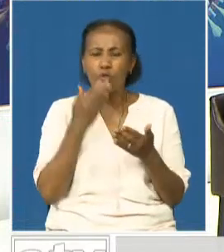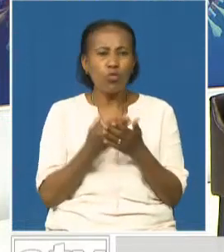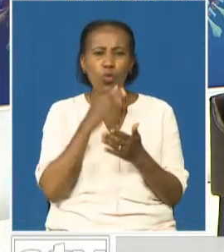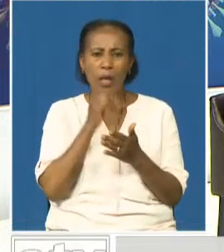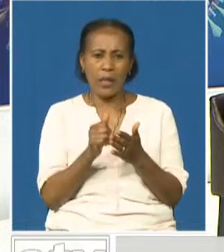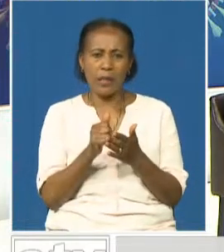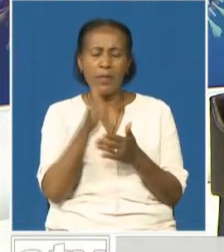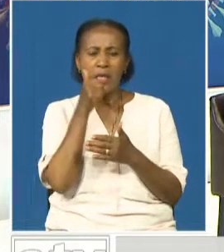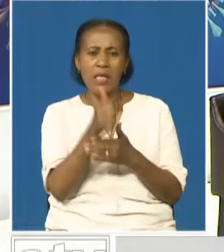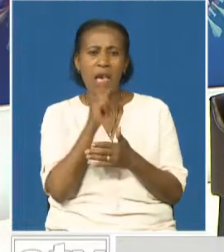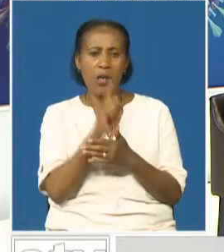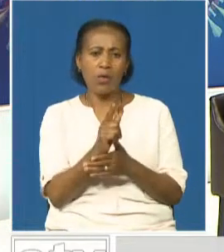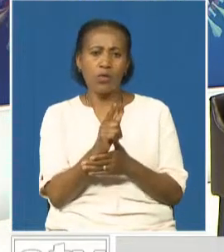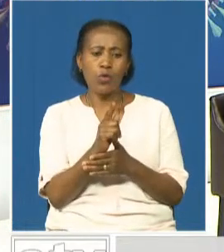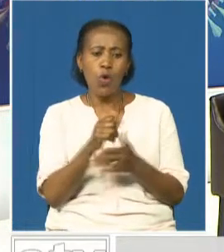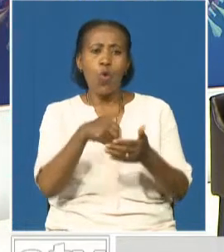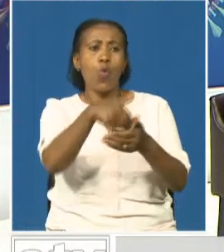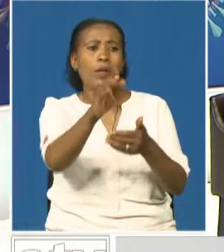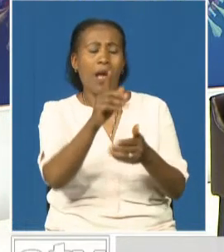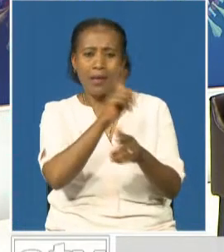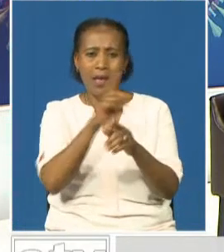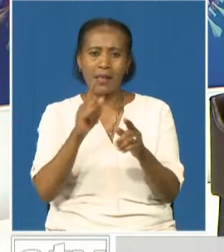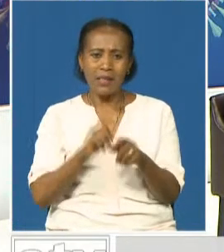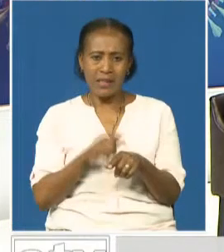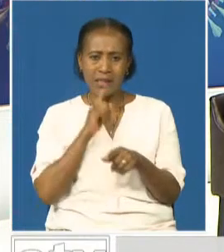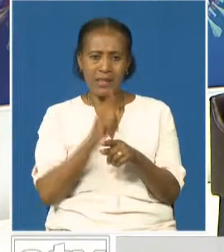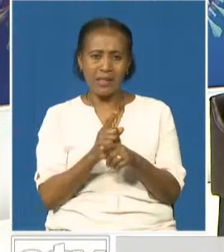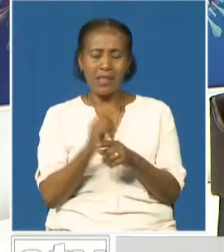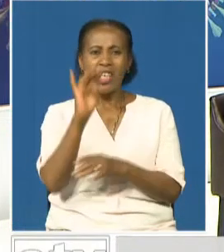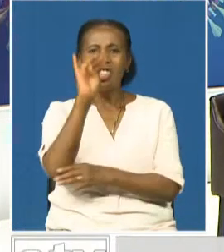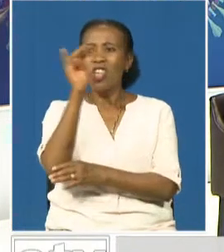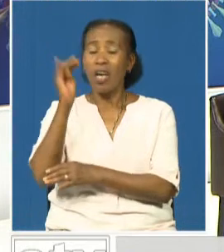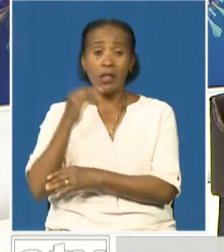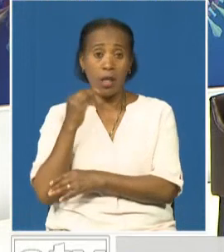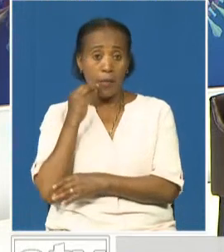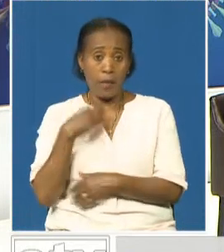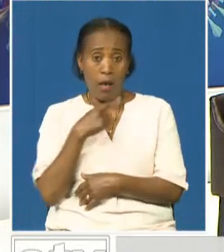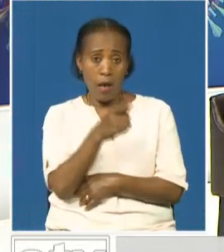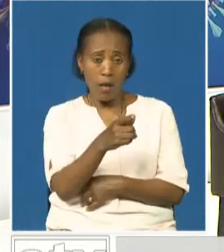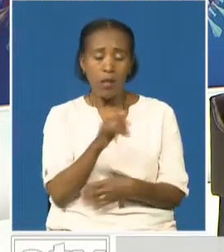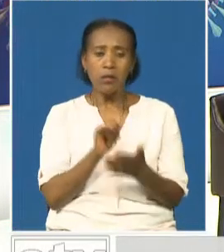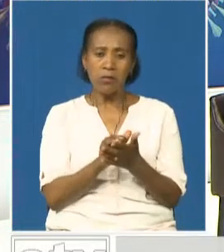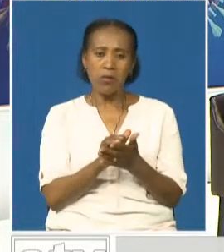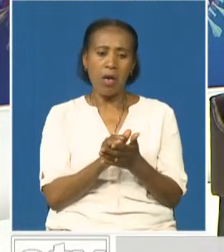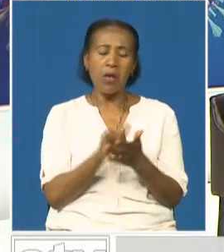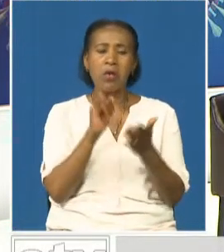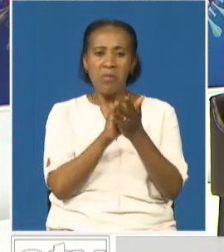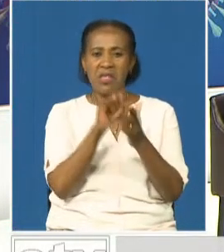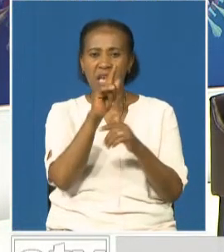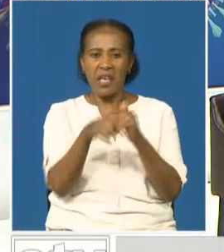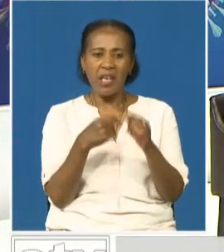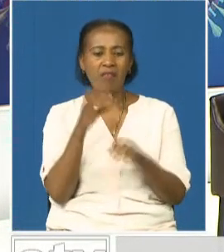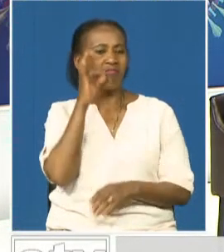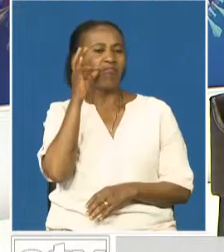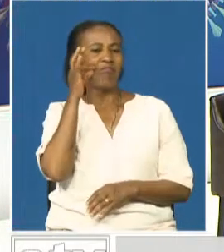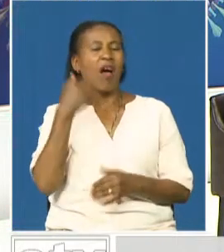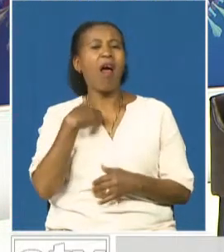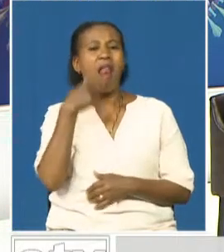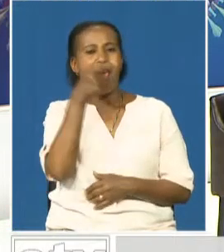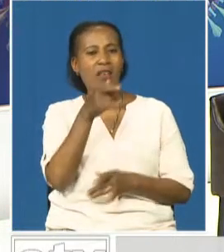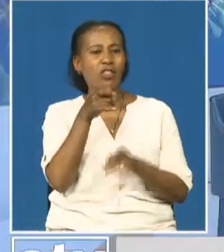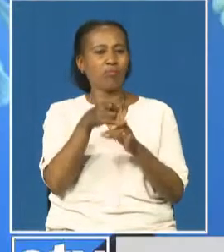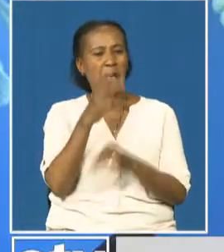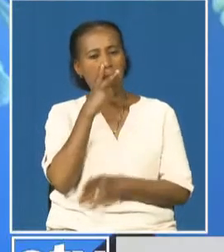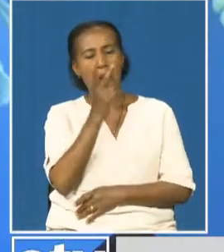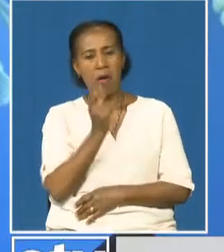ጫት እያያዙ ራሱ ወጣ እያሉ አላር የሰፈር ትንሽ ጫካ ጫካ አለች አይደለም፣ በየሱ ስር እያሉ ጫት እየቃሙ ነው የሚሄዱ